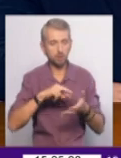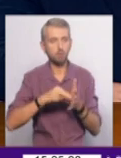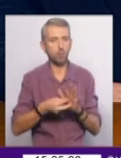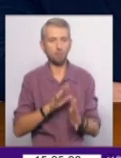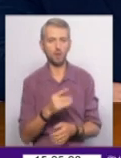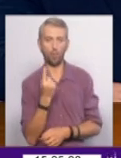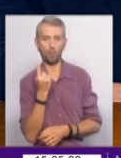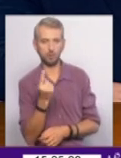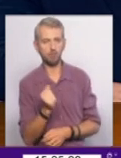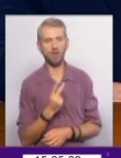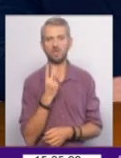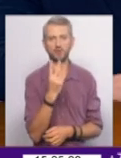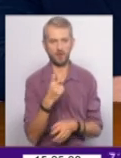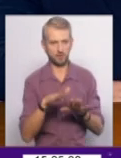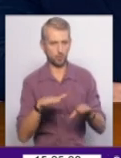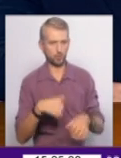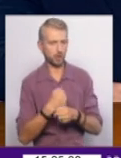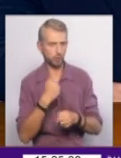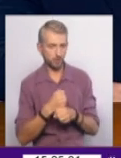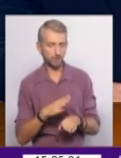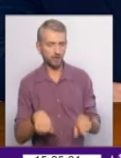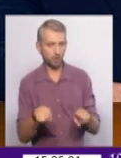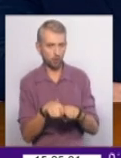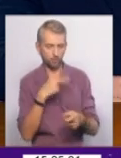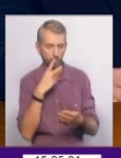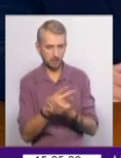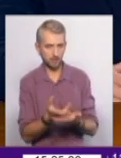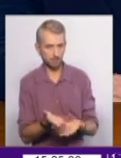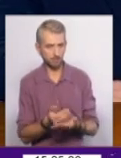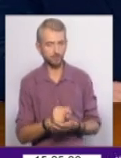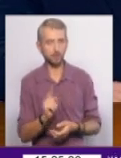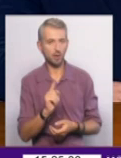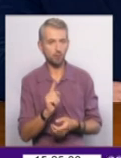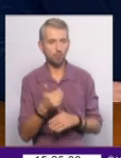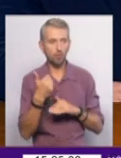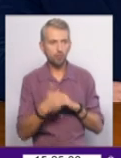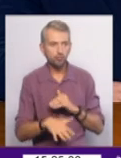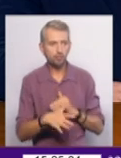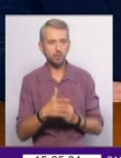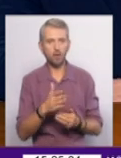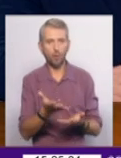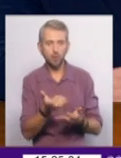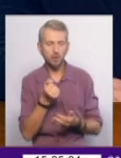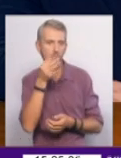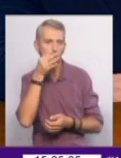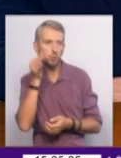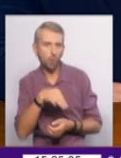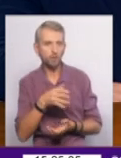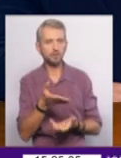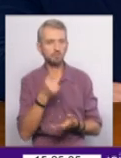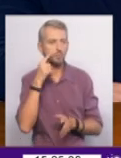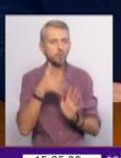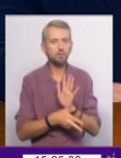садочок, а два садочка зробити в такому вигляді, тому що вже отримали там певний досвід, зрозуміли, як